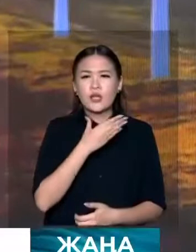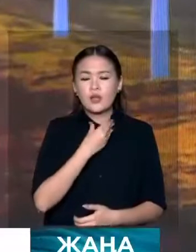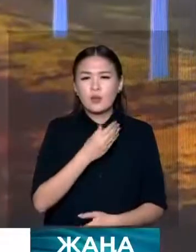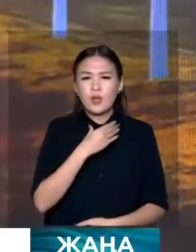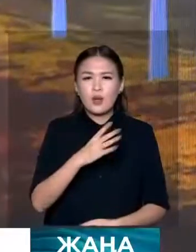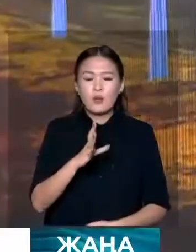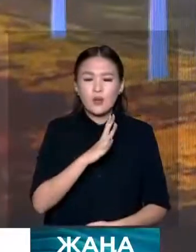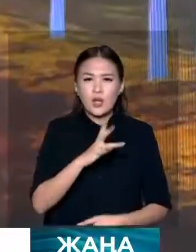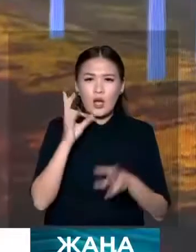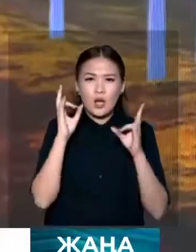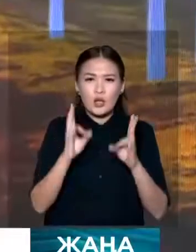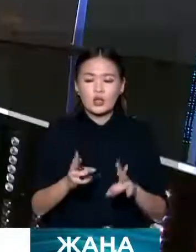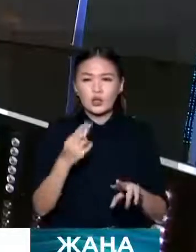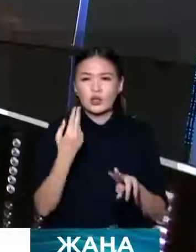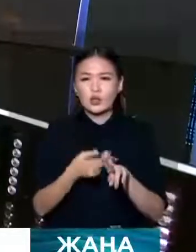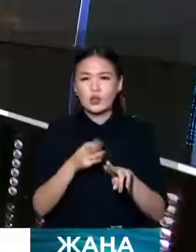шеккендіктен сол